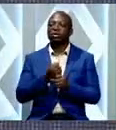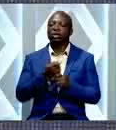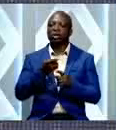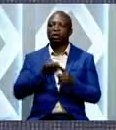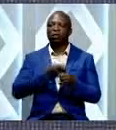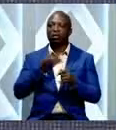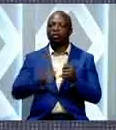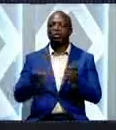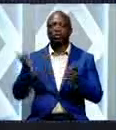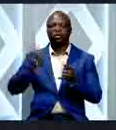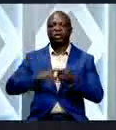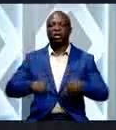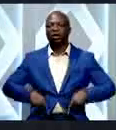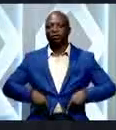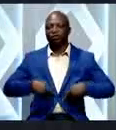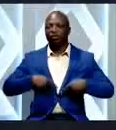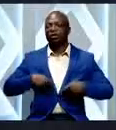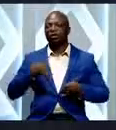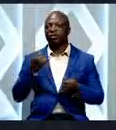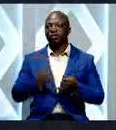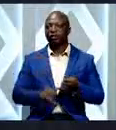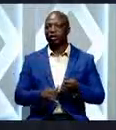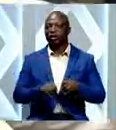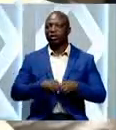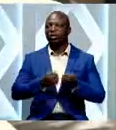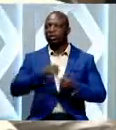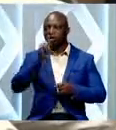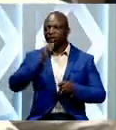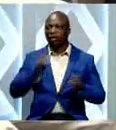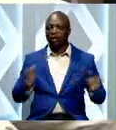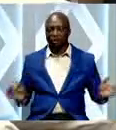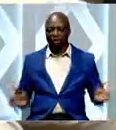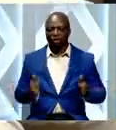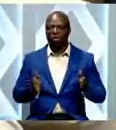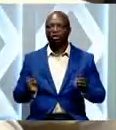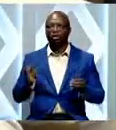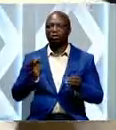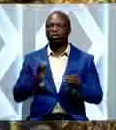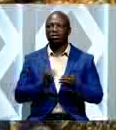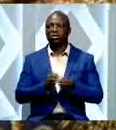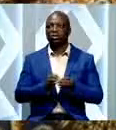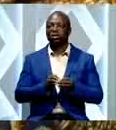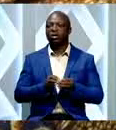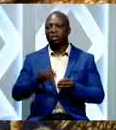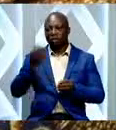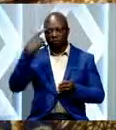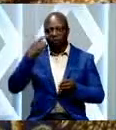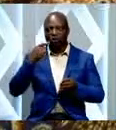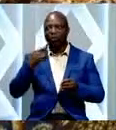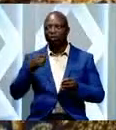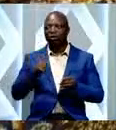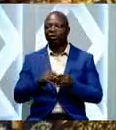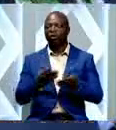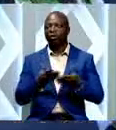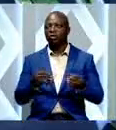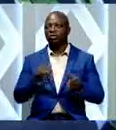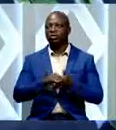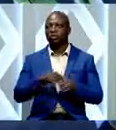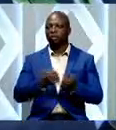fin de vie. Le secteur privé est encouragé à apporter sa contribution afin de remédier à cette